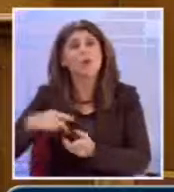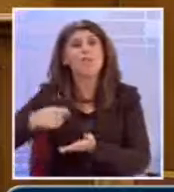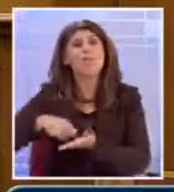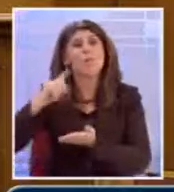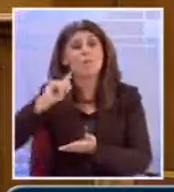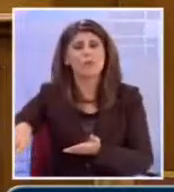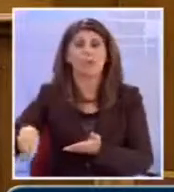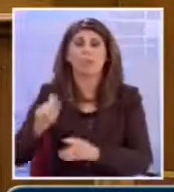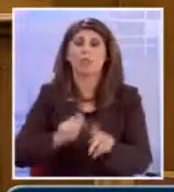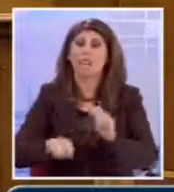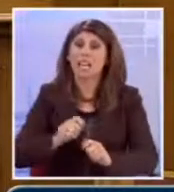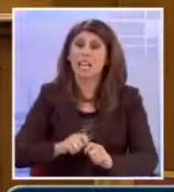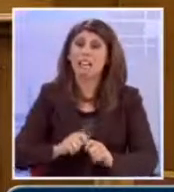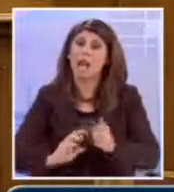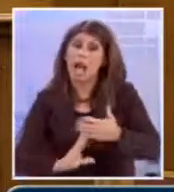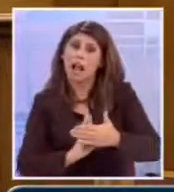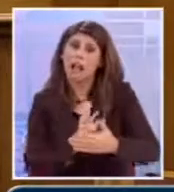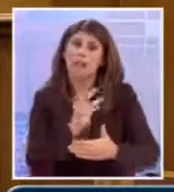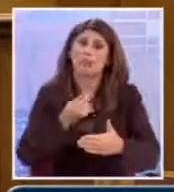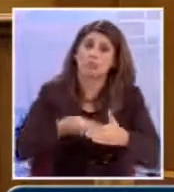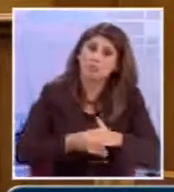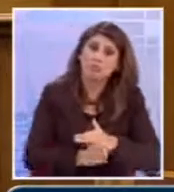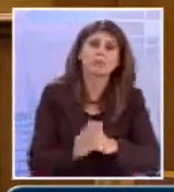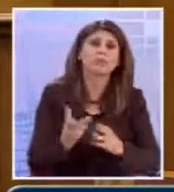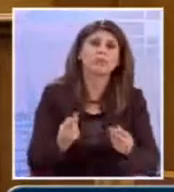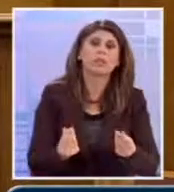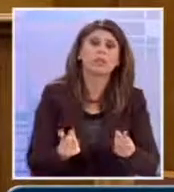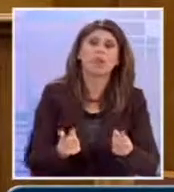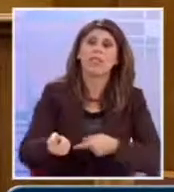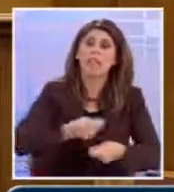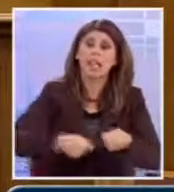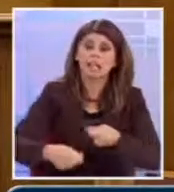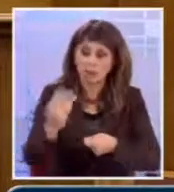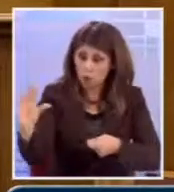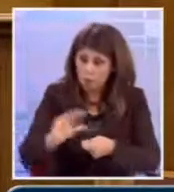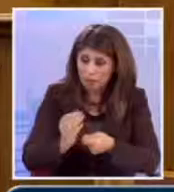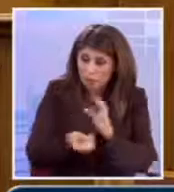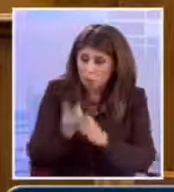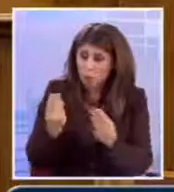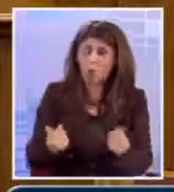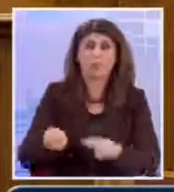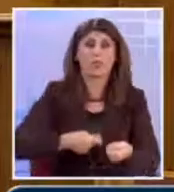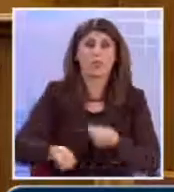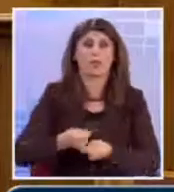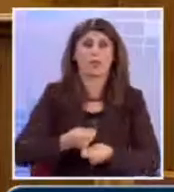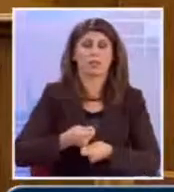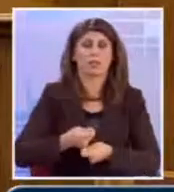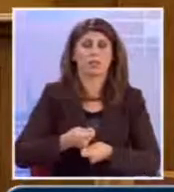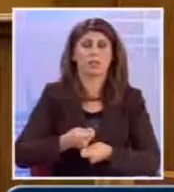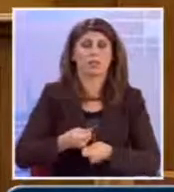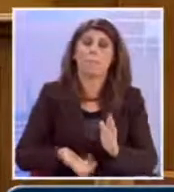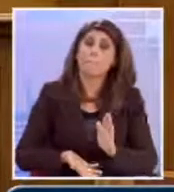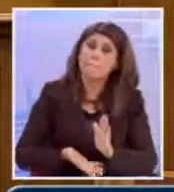δημιουργήσει ανάπτυξη μέσα από μια νέου τύπου διαχείριση των πόρων με αυξημένη την